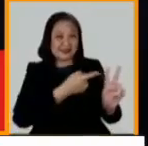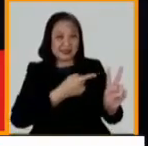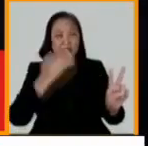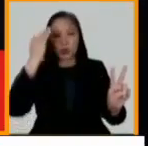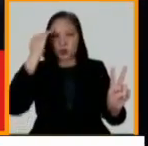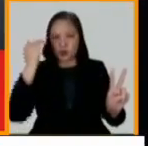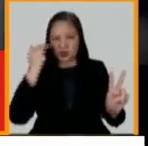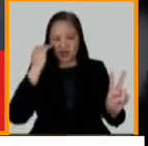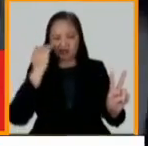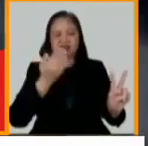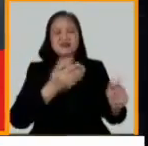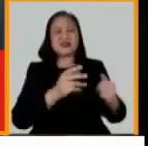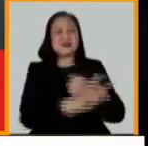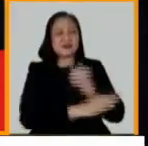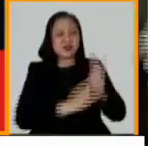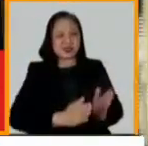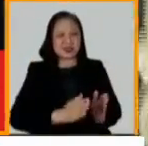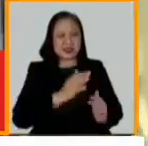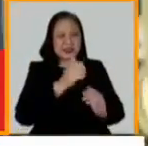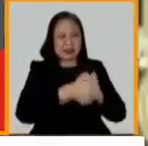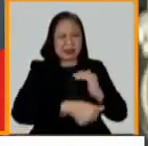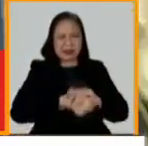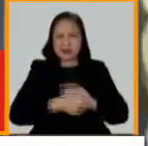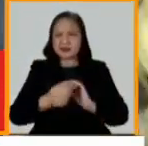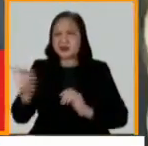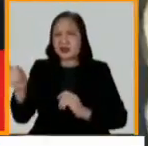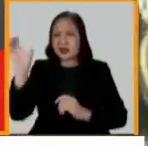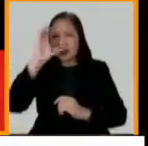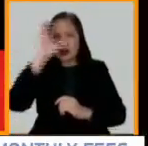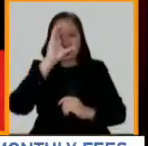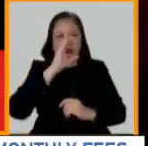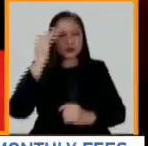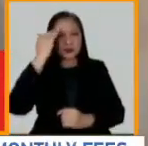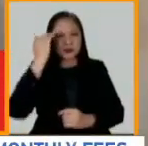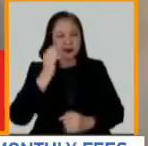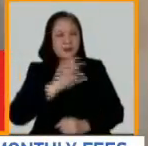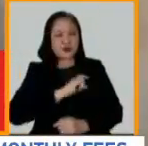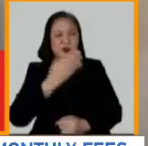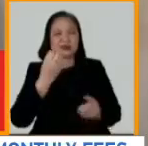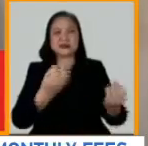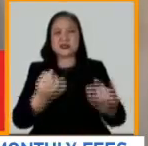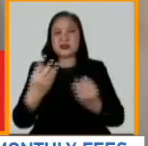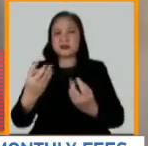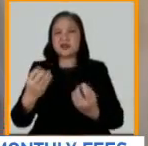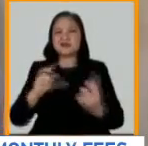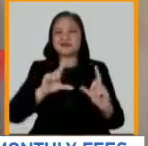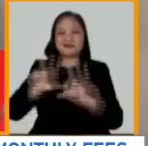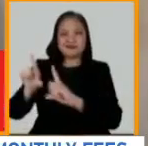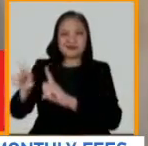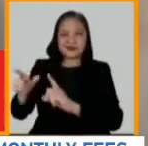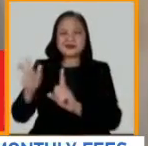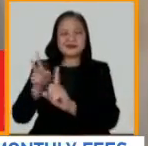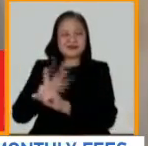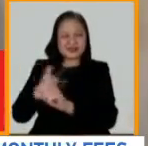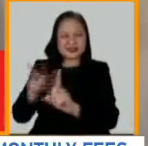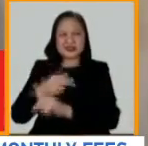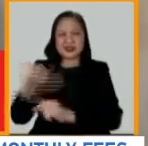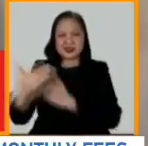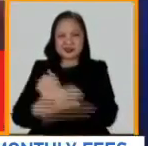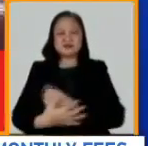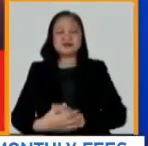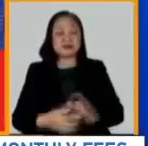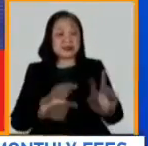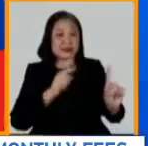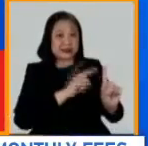matagal na raw pinaghahanap ng Korean Interpol dahil sa dami ng biktima nito sa kanilang bansa. Si Yu Yong-wi ay leader ng isang phone scam